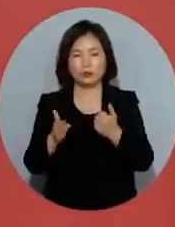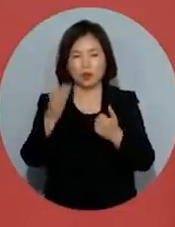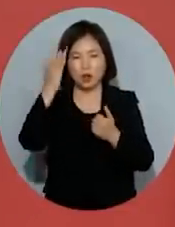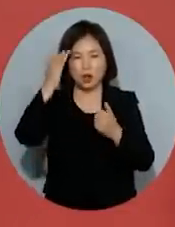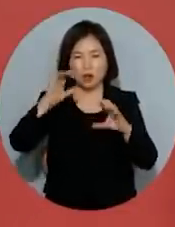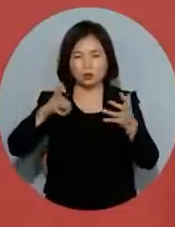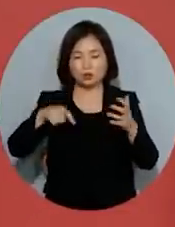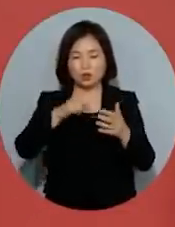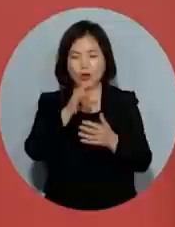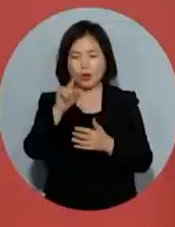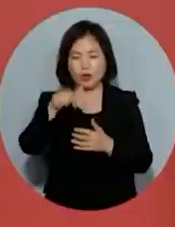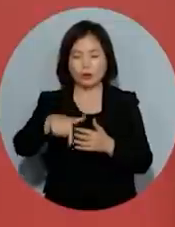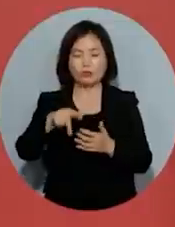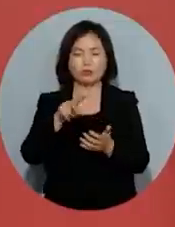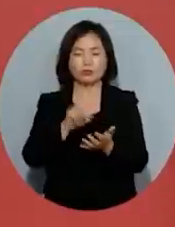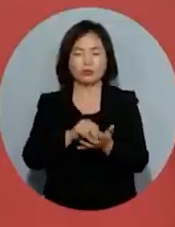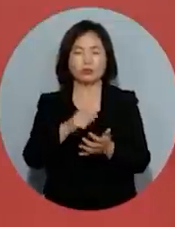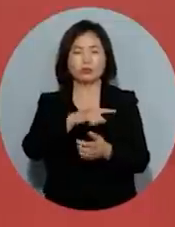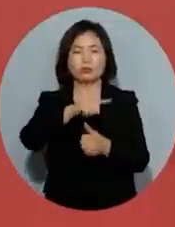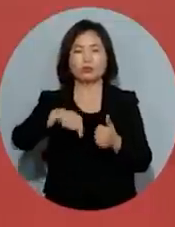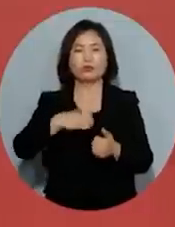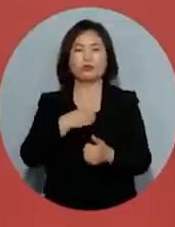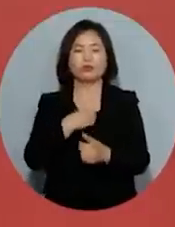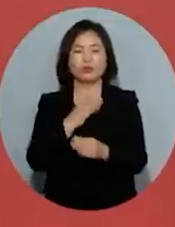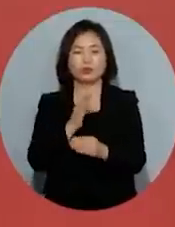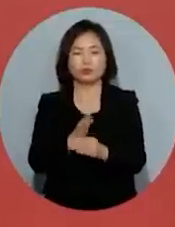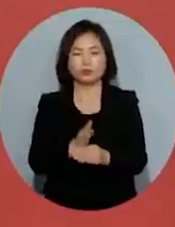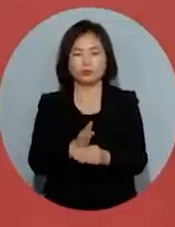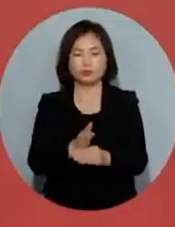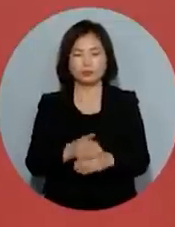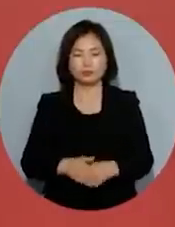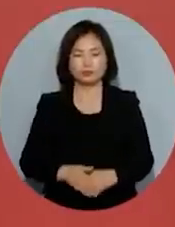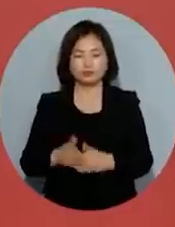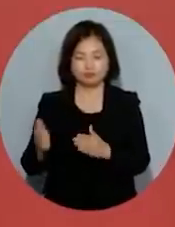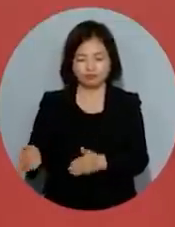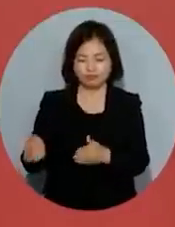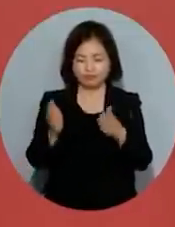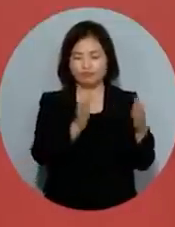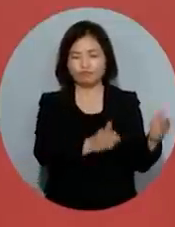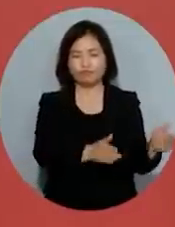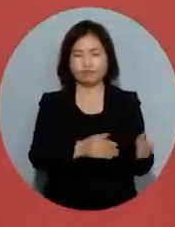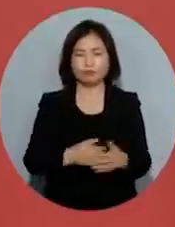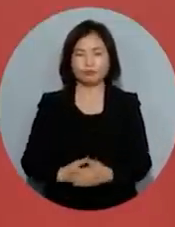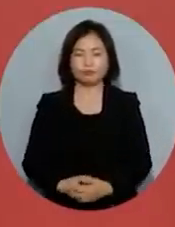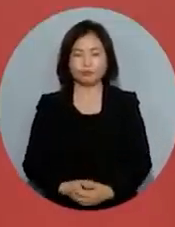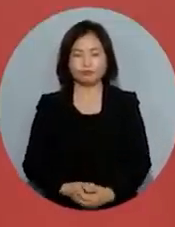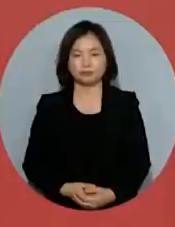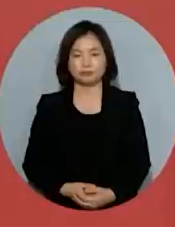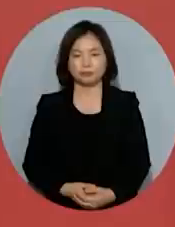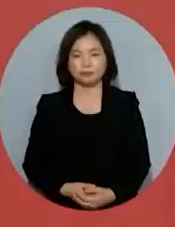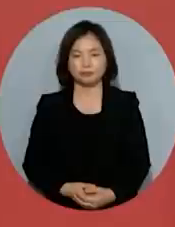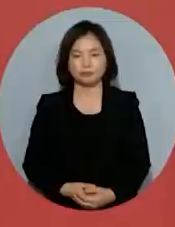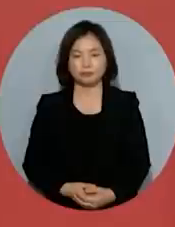한국의 핵 사태가 위험하다는 겁니다. 자, 그건 그래 하고